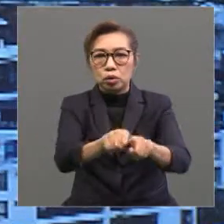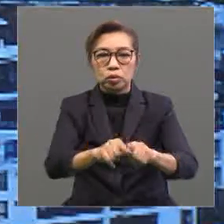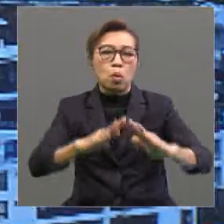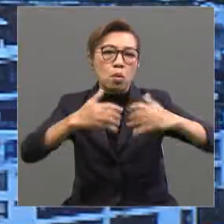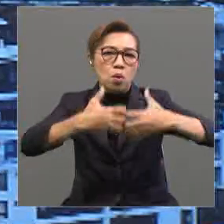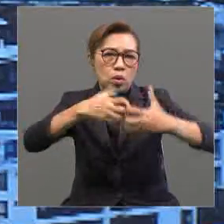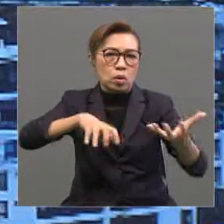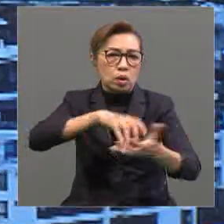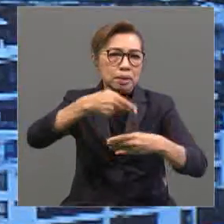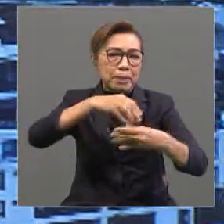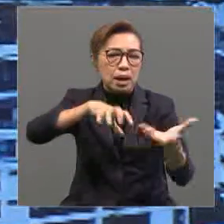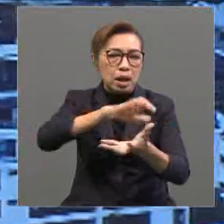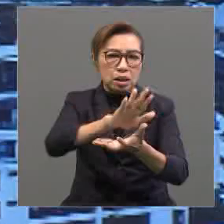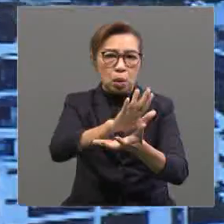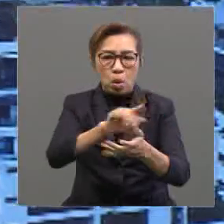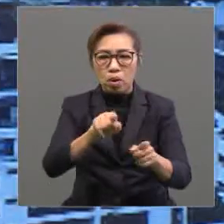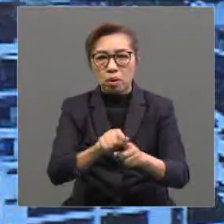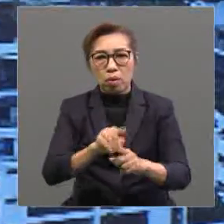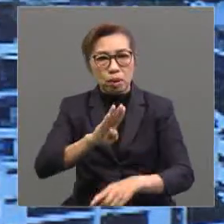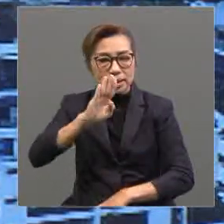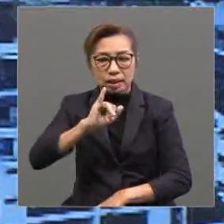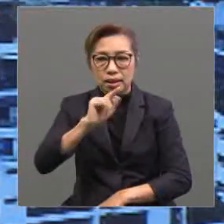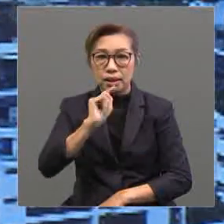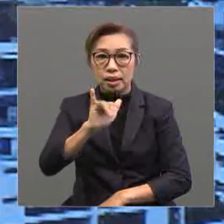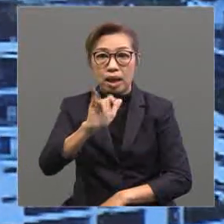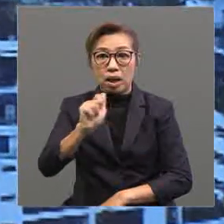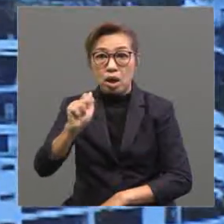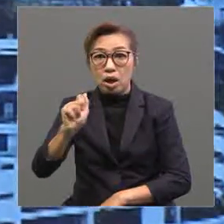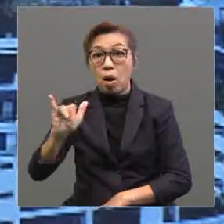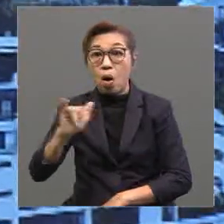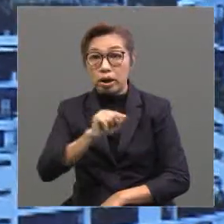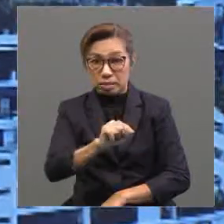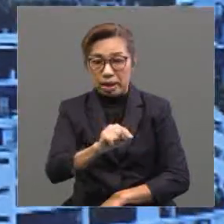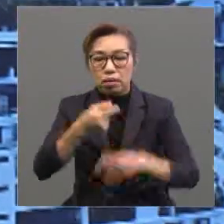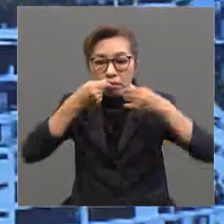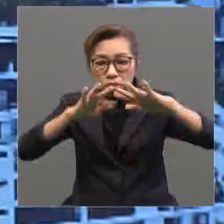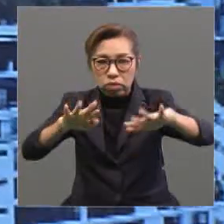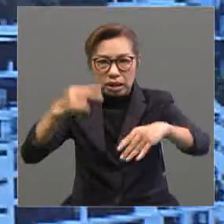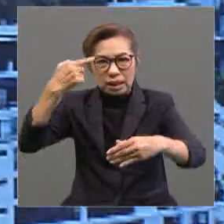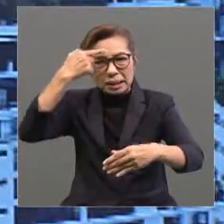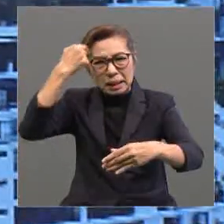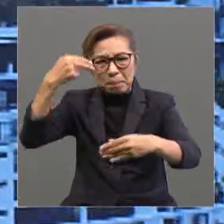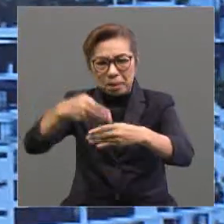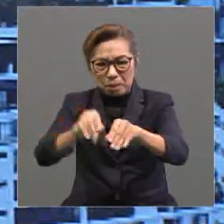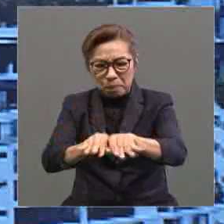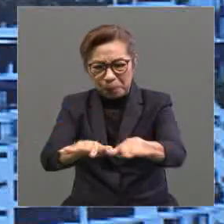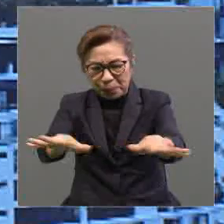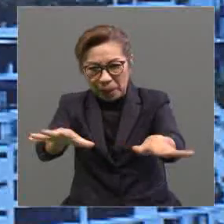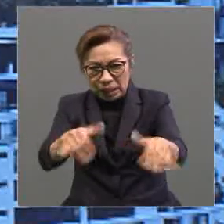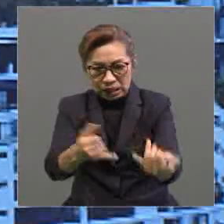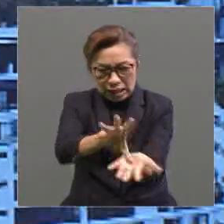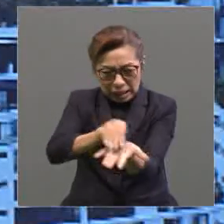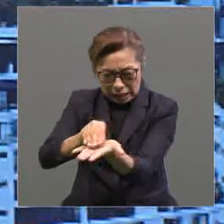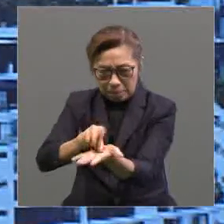เกาะสีชังอำเภอศรีราชาจังหวัดชลบุรีนะครับขณะนี้เจ้าหน้าที่กำลังเร่งขจัดคราบน้ำมันซึ่งทำไปได้แล้วประมาณ 80%